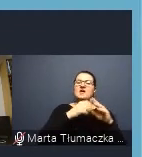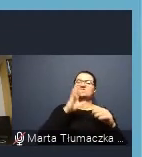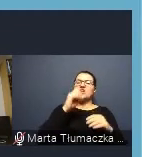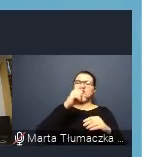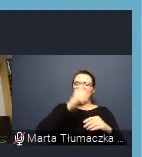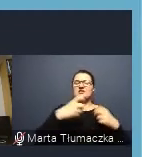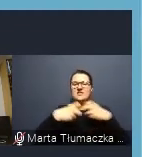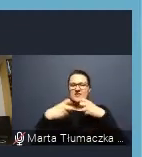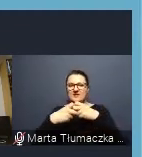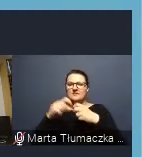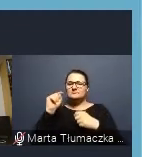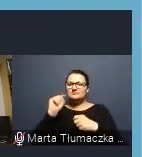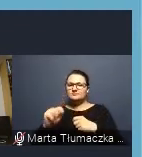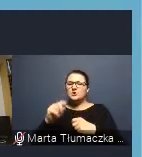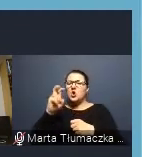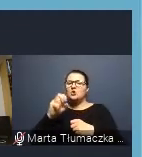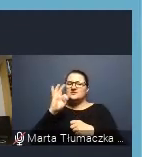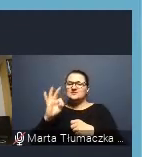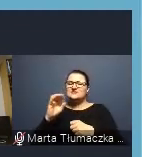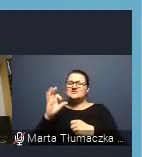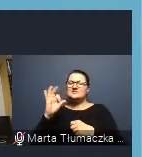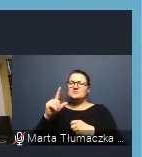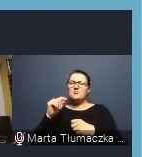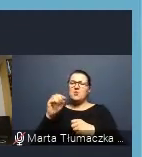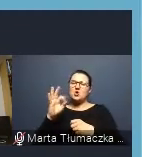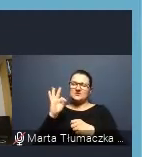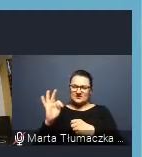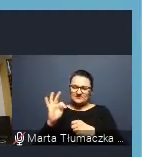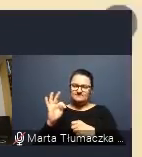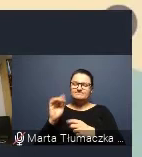szukamy takiego hasła hotspot, następnie